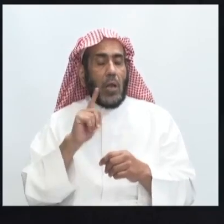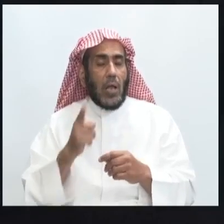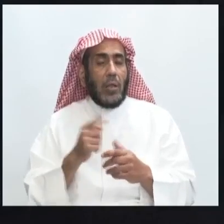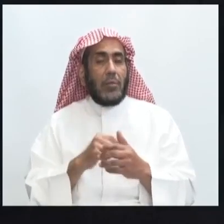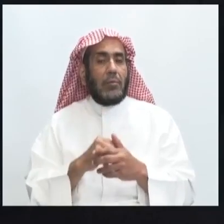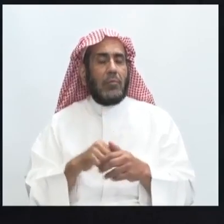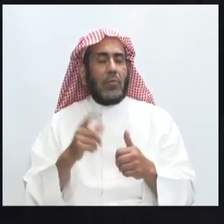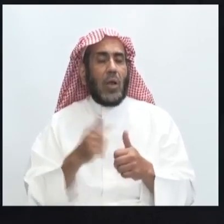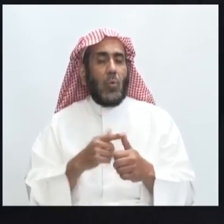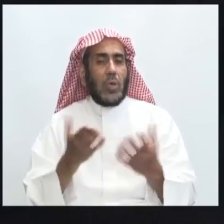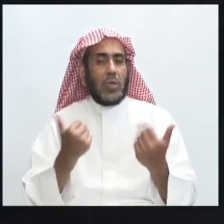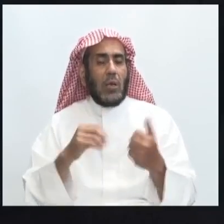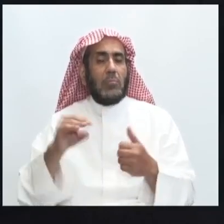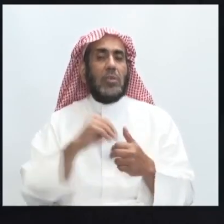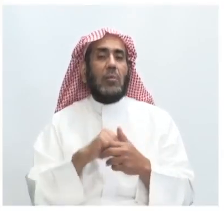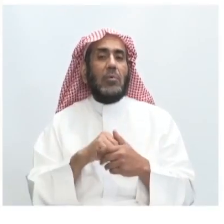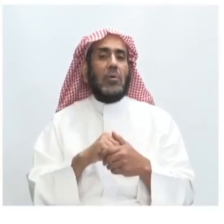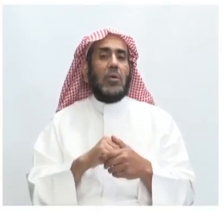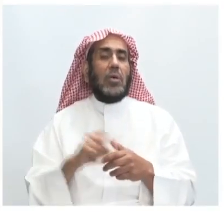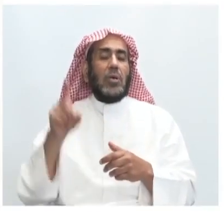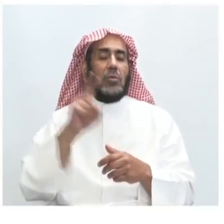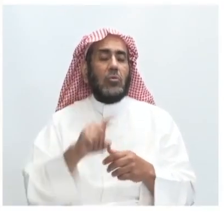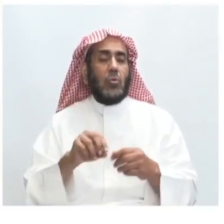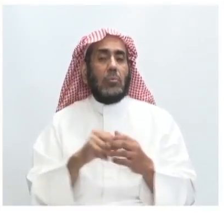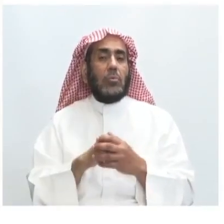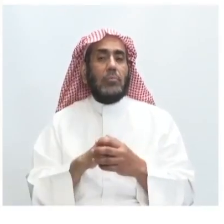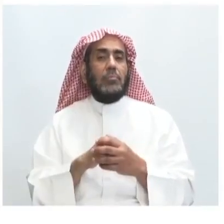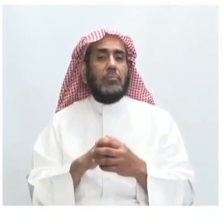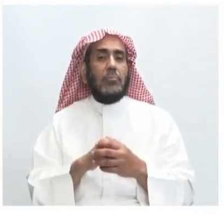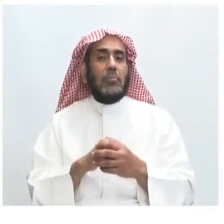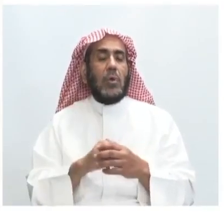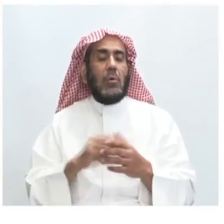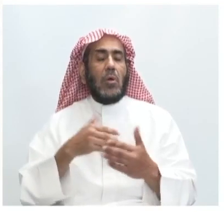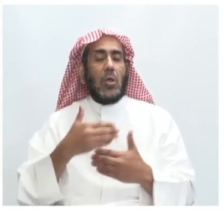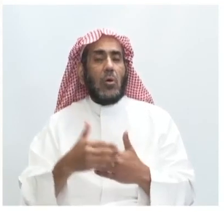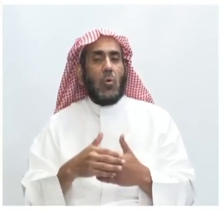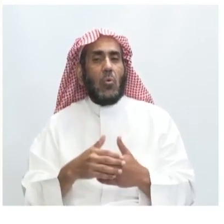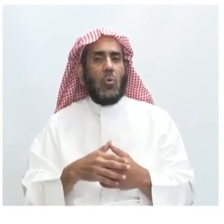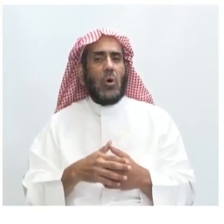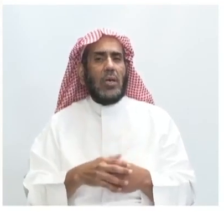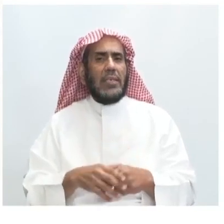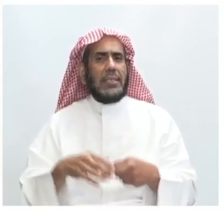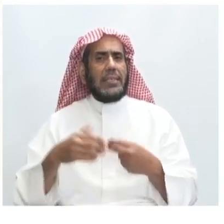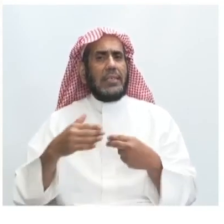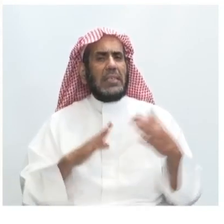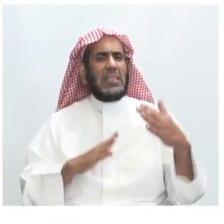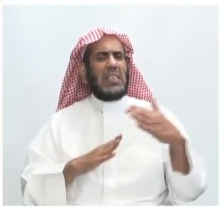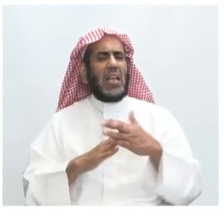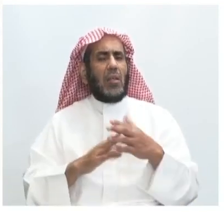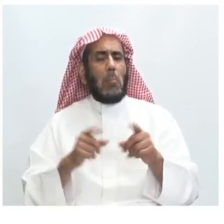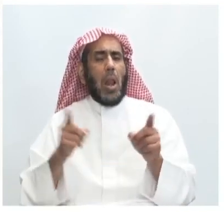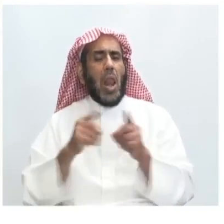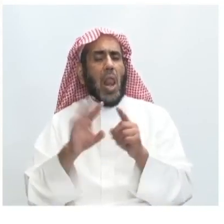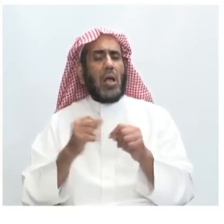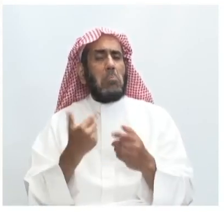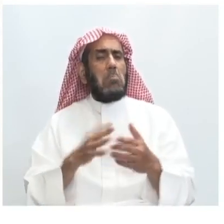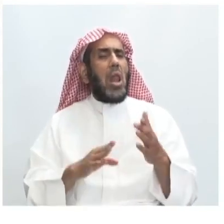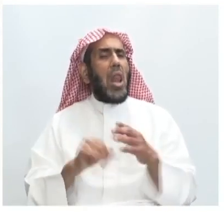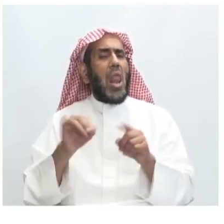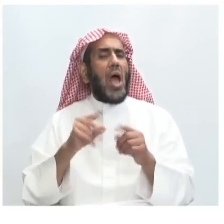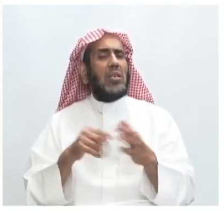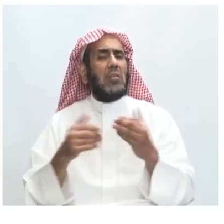في الاول هنا طلب اجابه عن السؤال المطروح اما بعد ذلك هو اعتراض على ملخص القصه عندما اقول من لخص